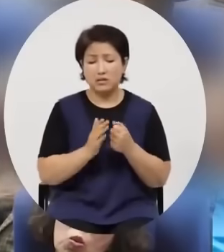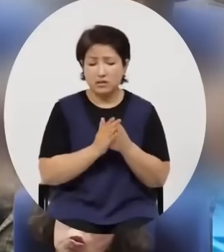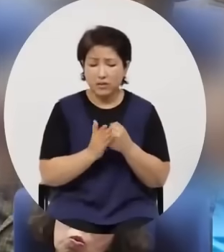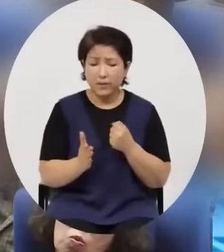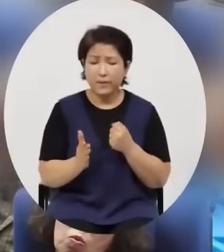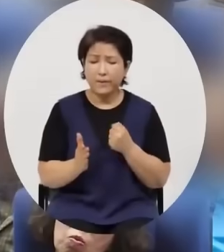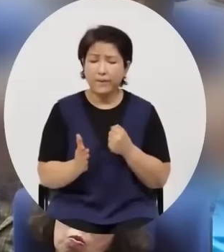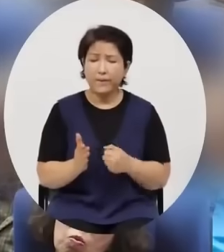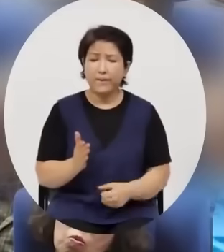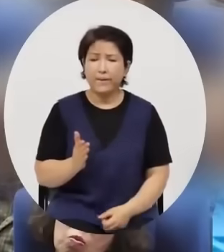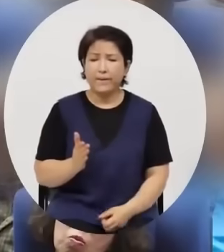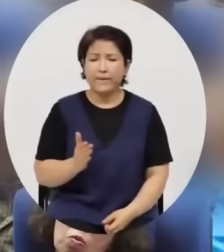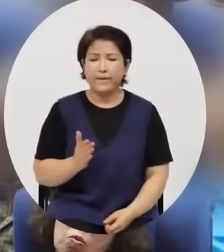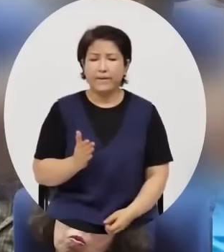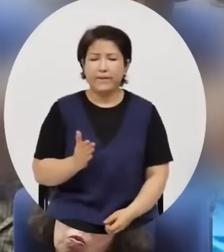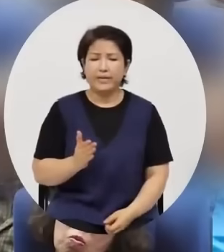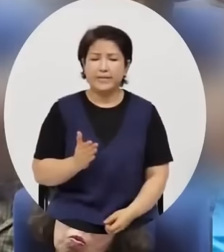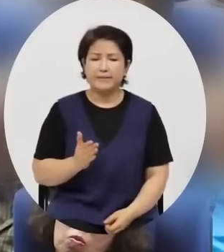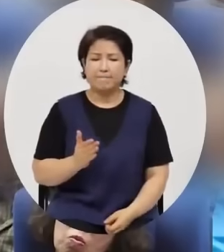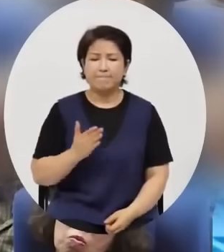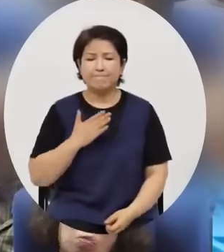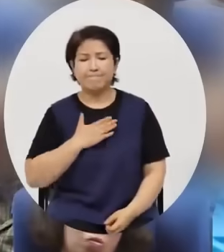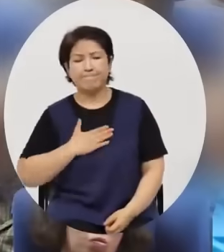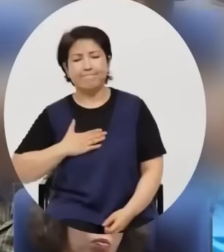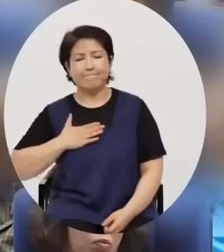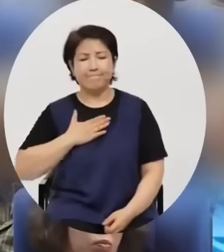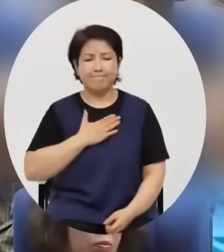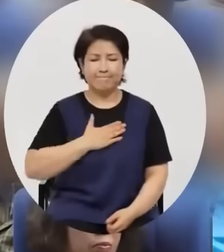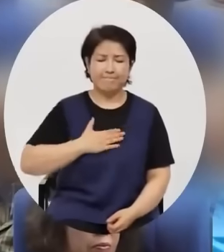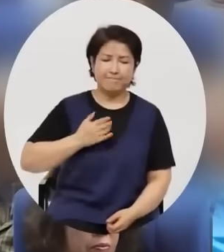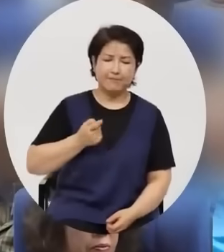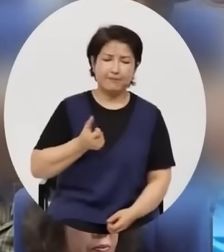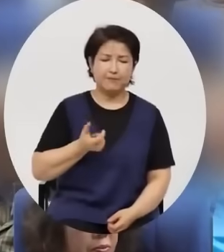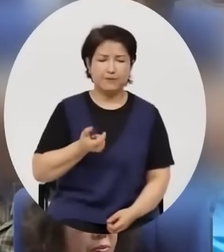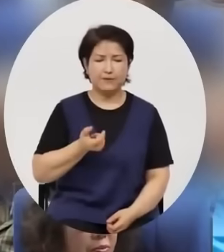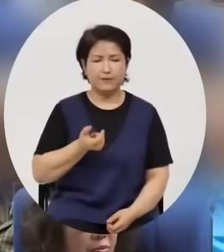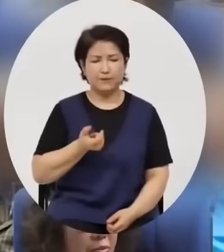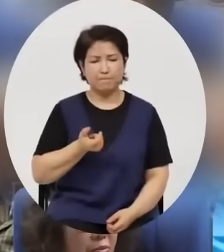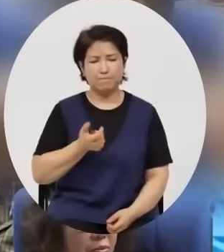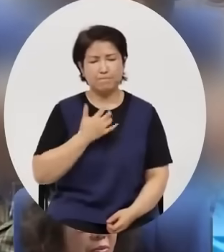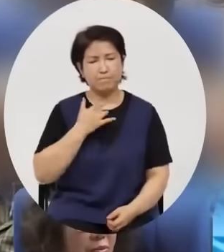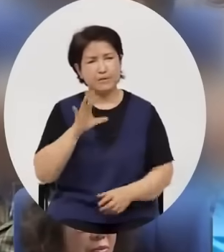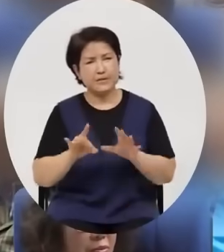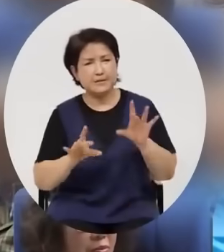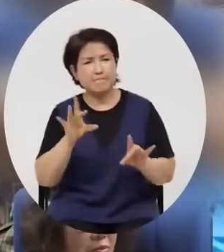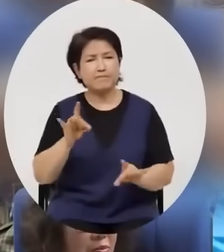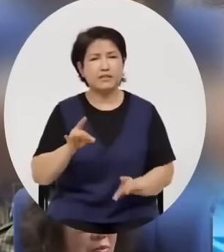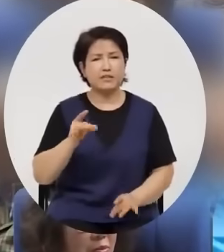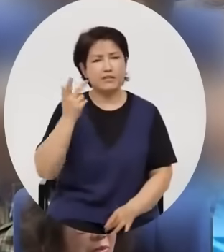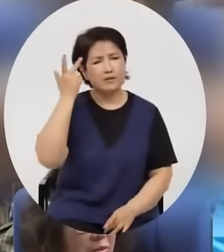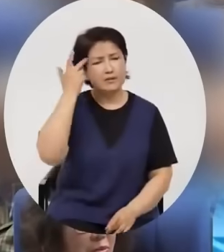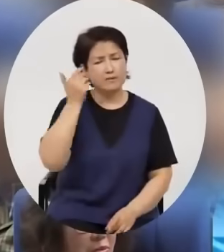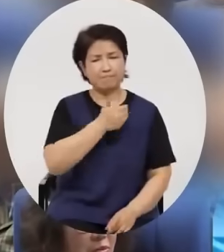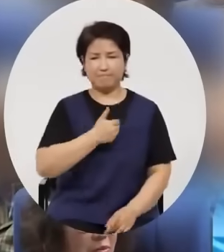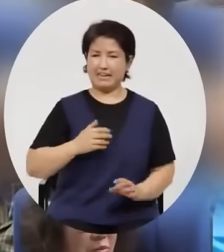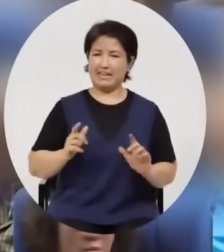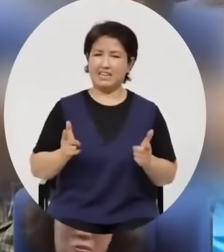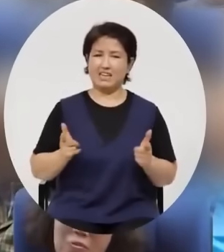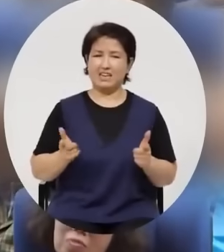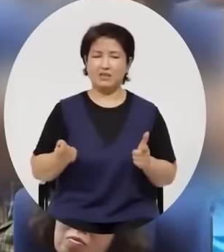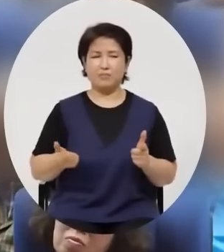좀 정서적으로 메마른다 그러거나 정신적으로 피 좀 말라간다는 생각이 들어요.